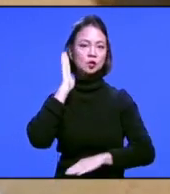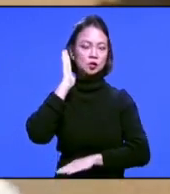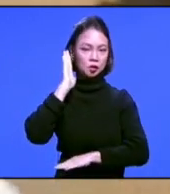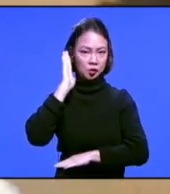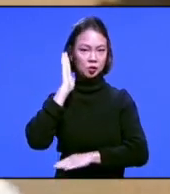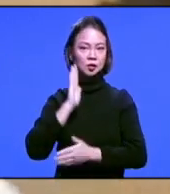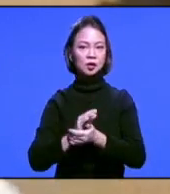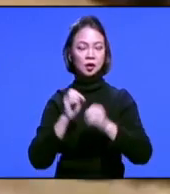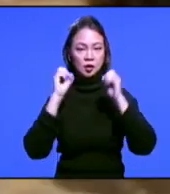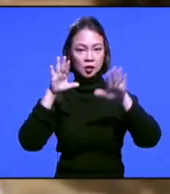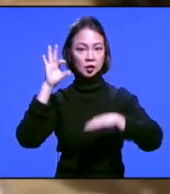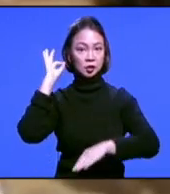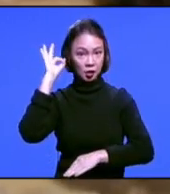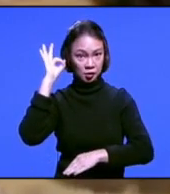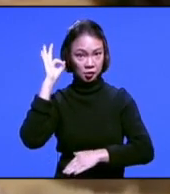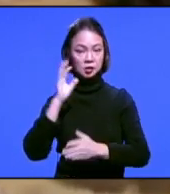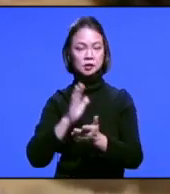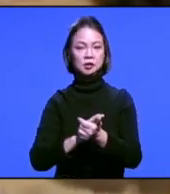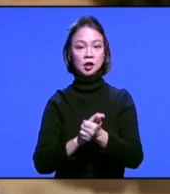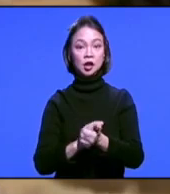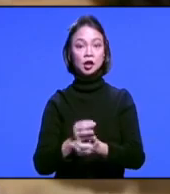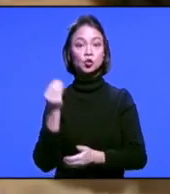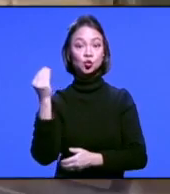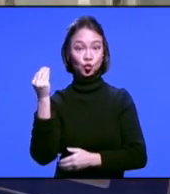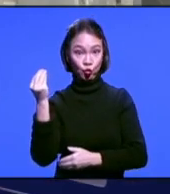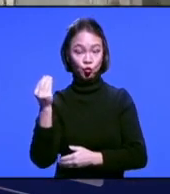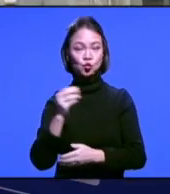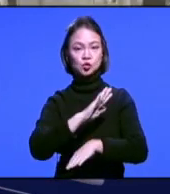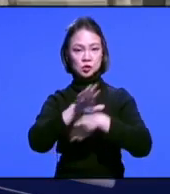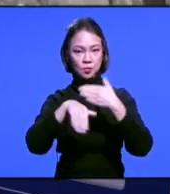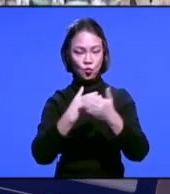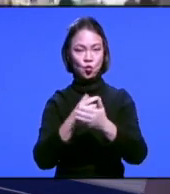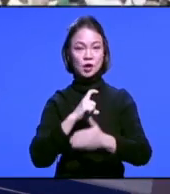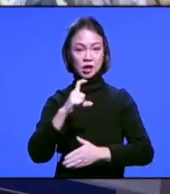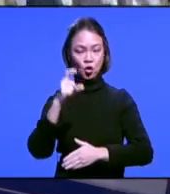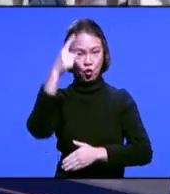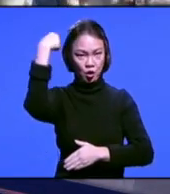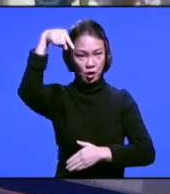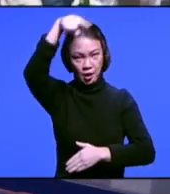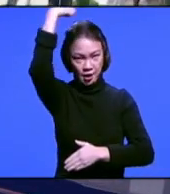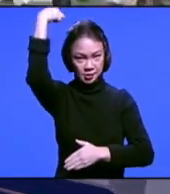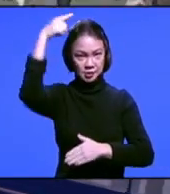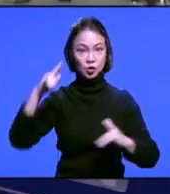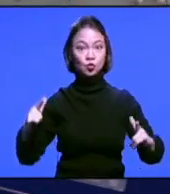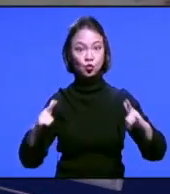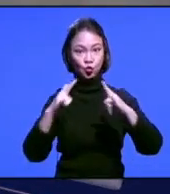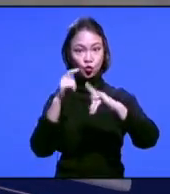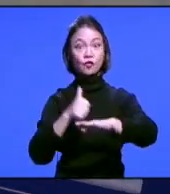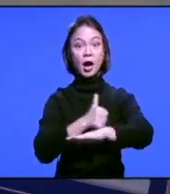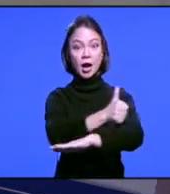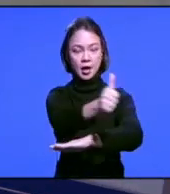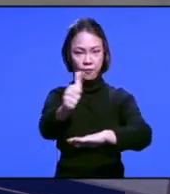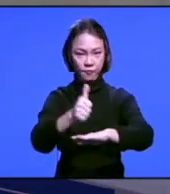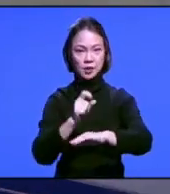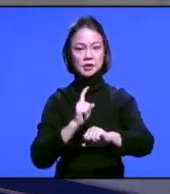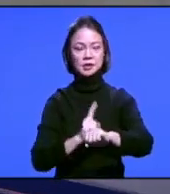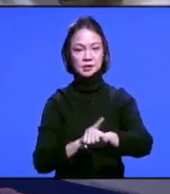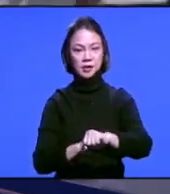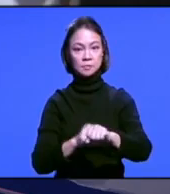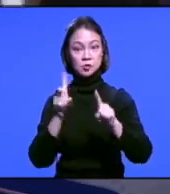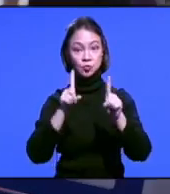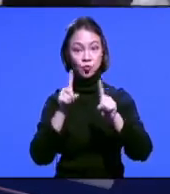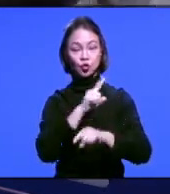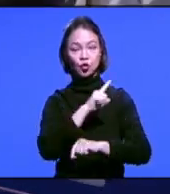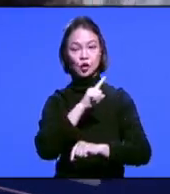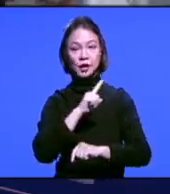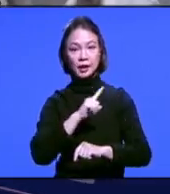tabiah yang di sini, karena inilah saat-saat yang ditunggu oleh para jemaah haji, yakni wukuf di Arafah. Saatnya pukul 11.28 menit, itu